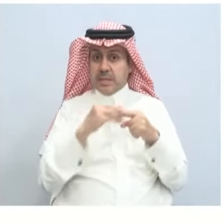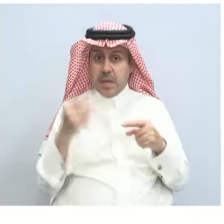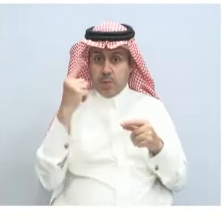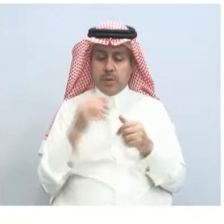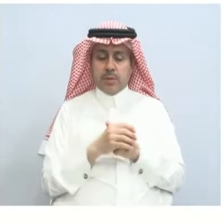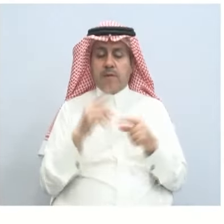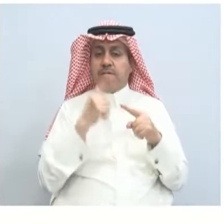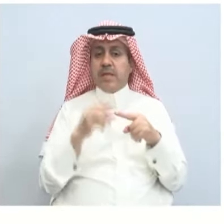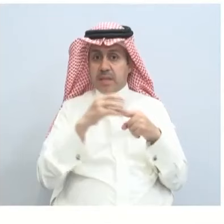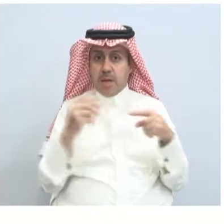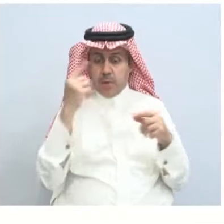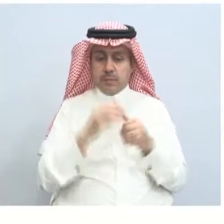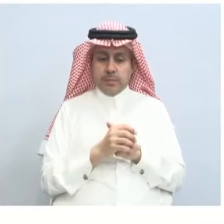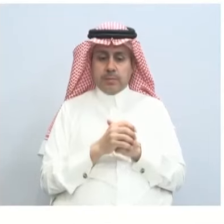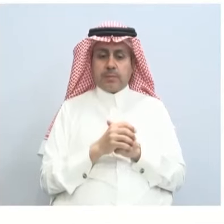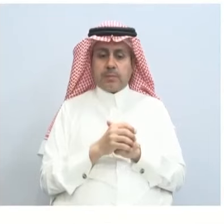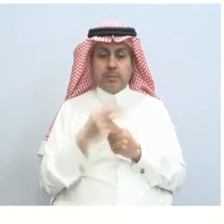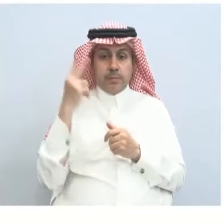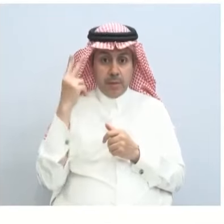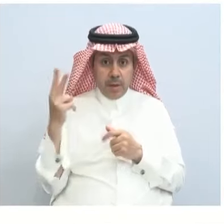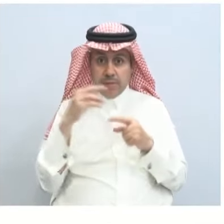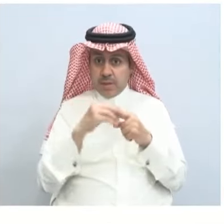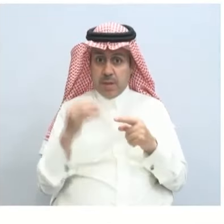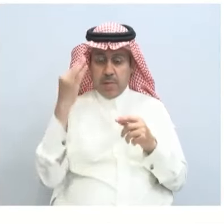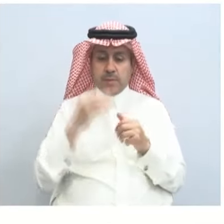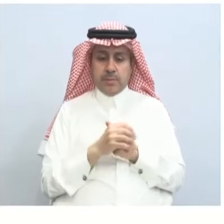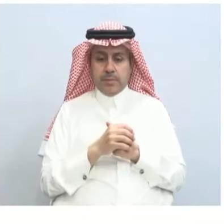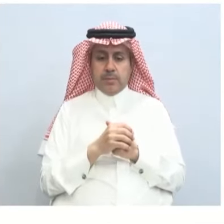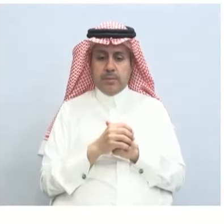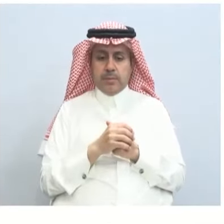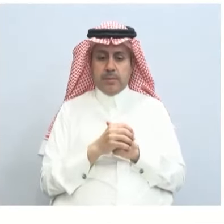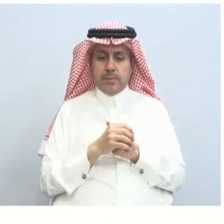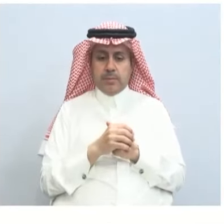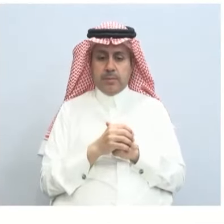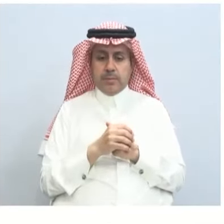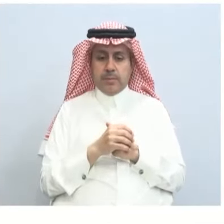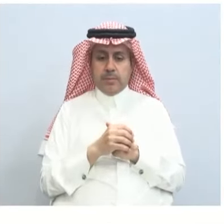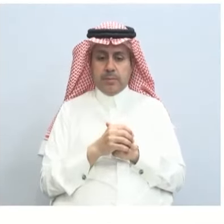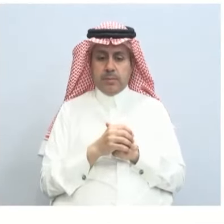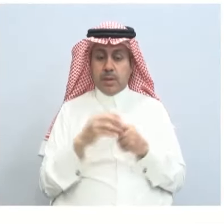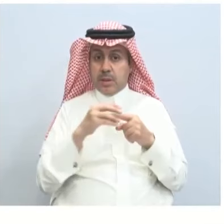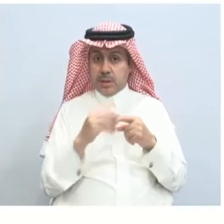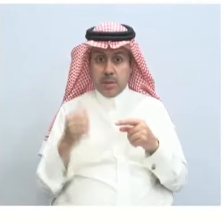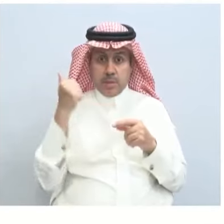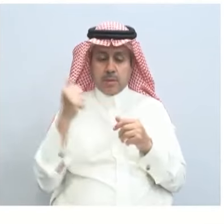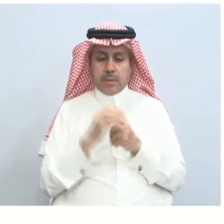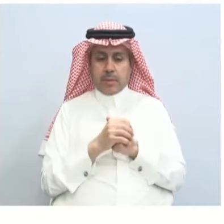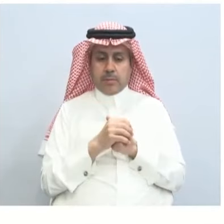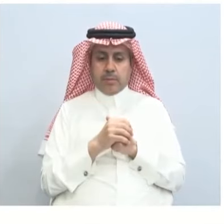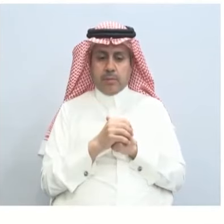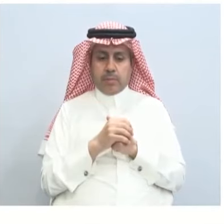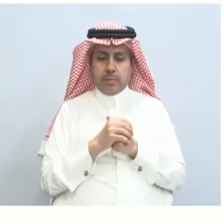1 و 2 في سالب 3 حتكون سالب س سالب س بهذا